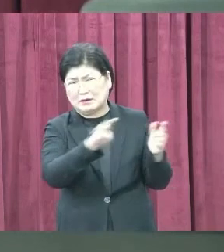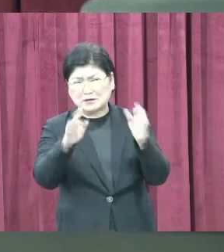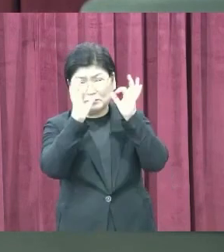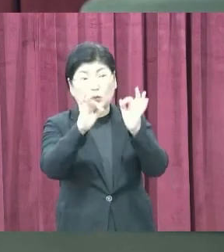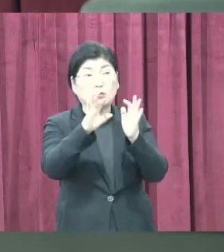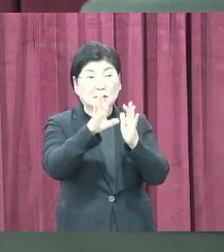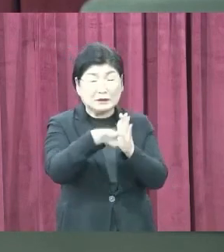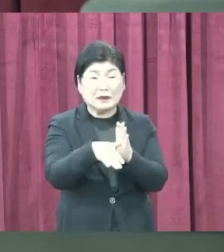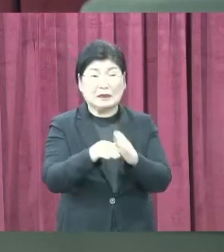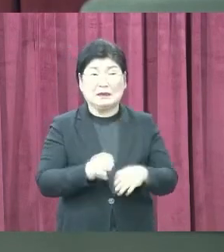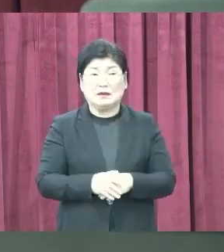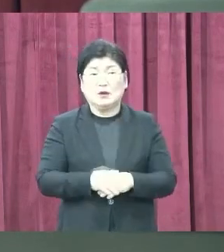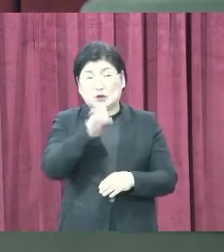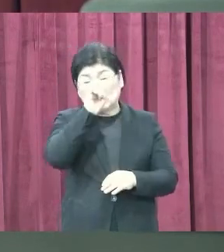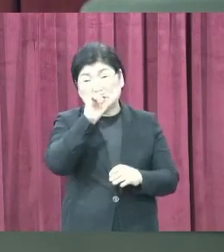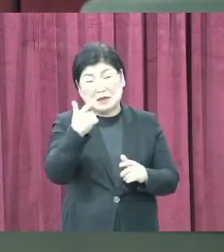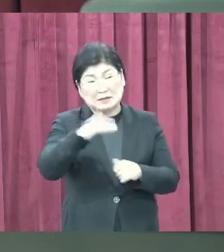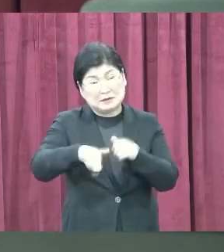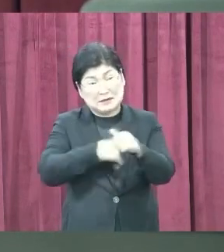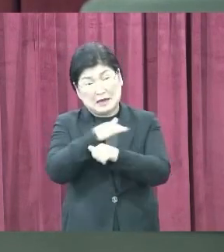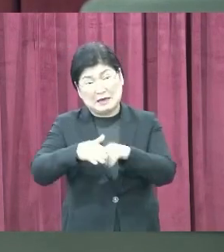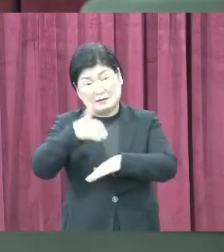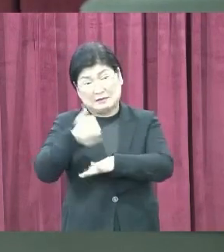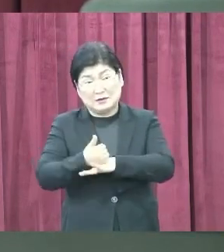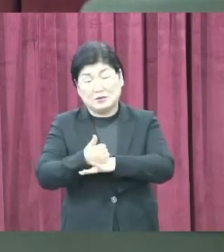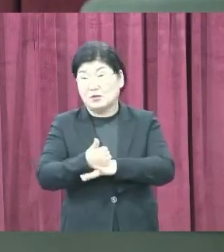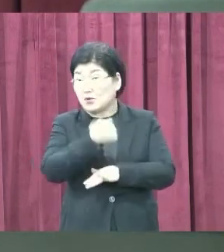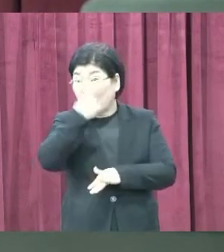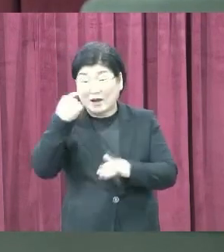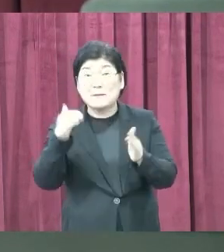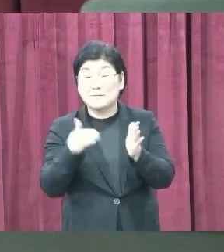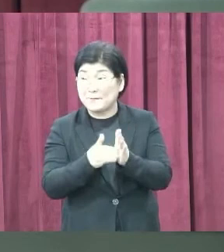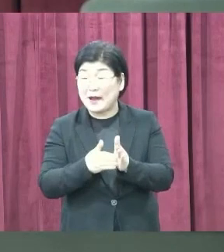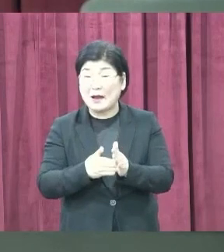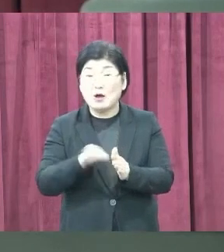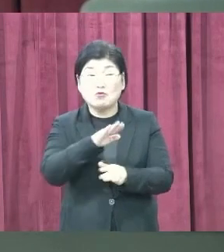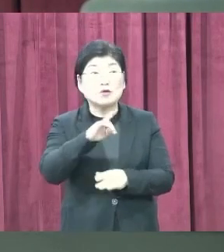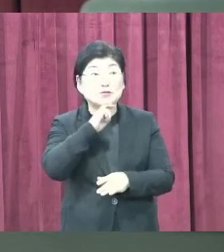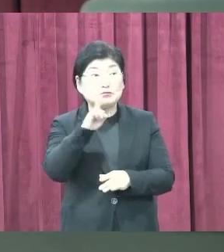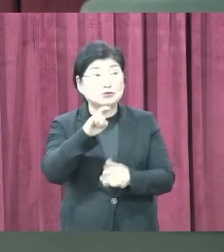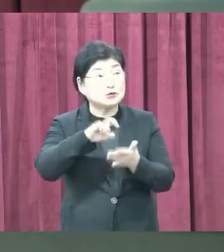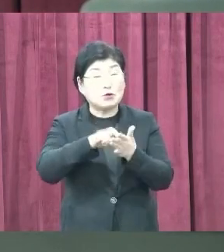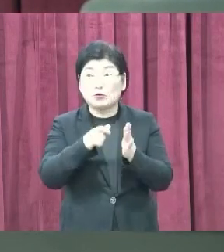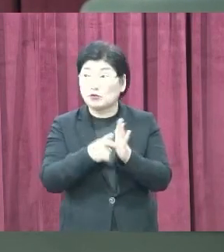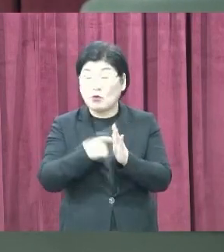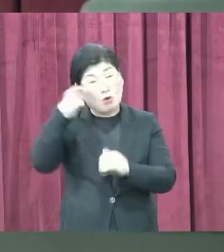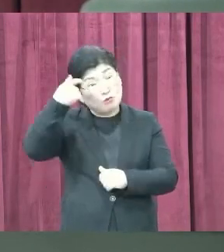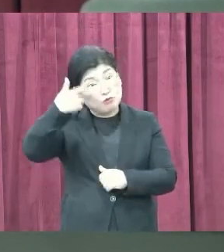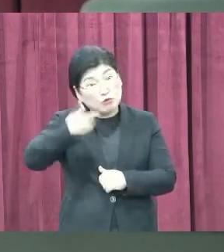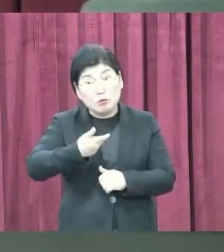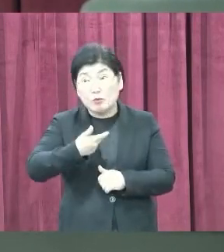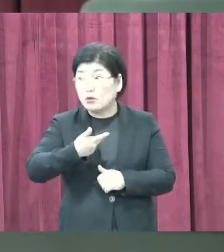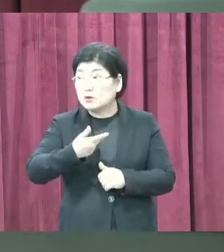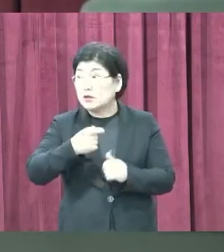다 안 좋다라는 그런 이제 결론을 내고 계십니다. 혹시 우리가 10분 정도 질의응답 시간이 있습니다.